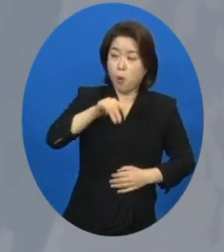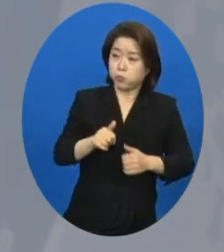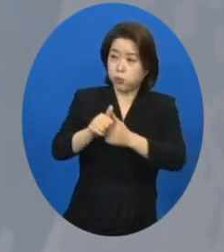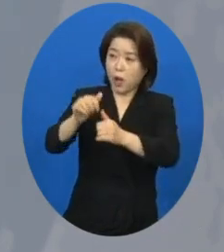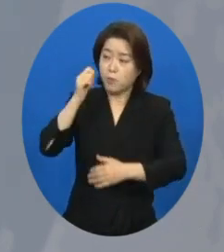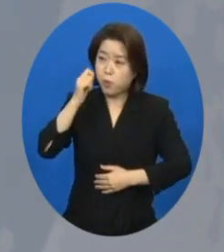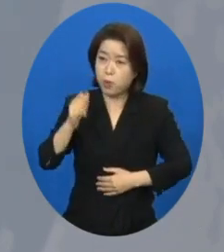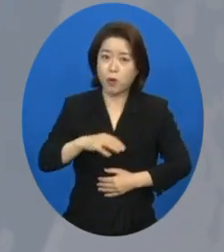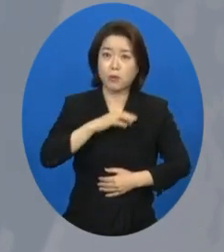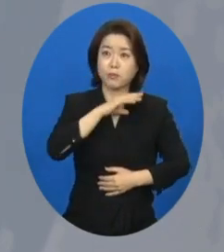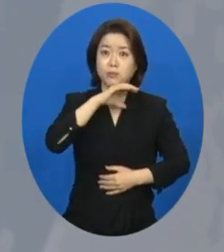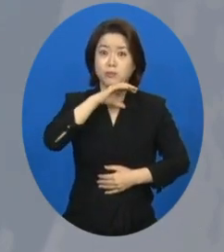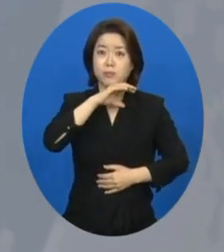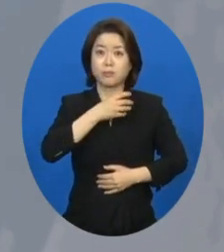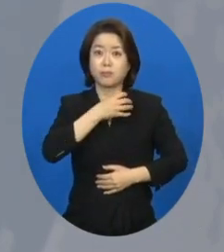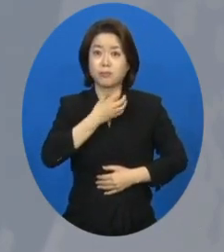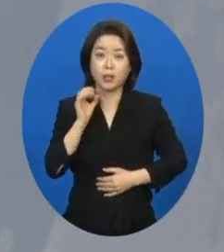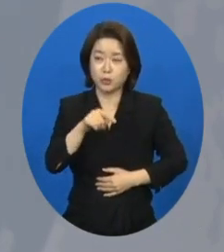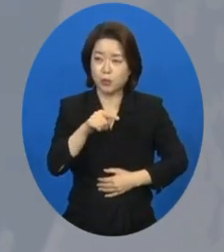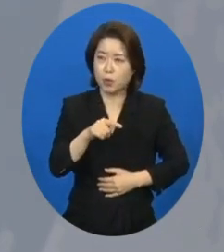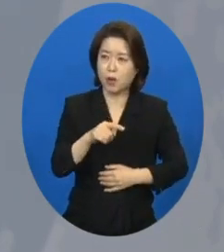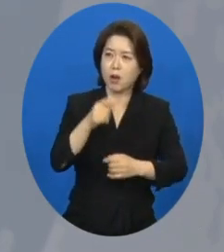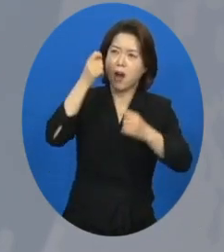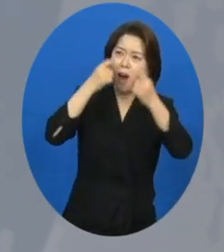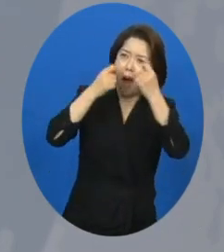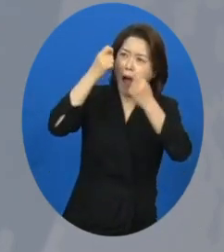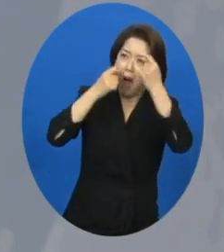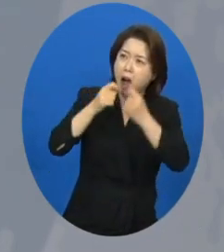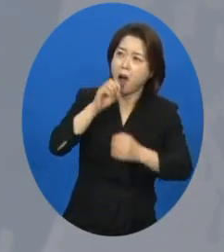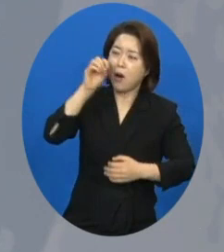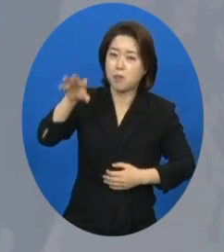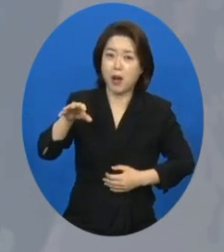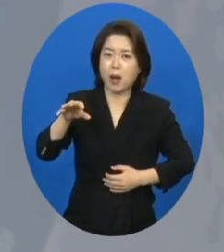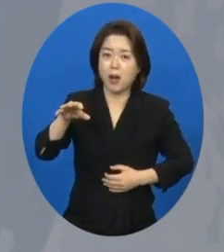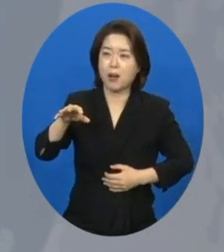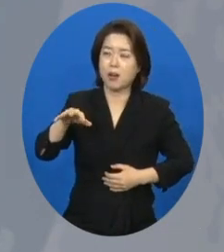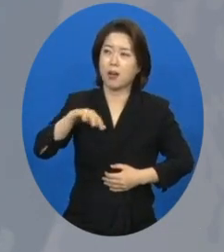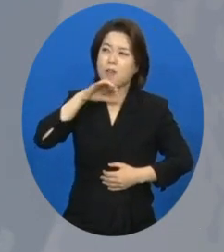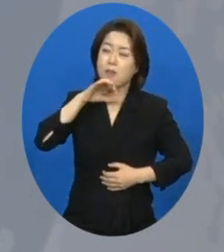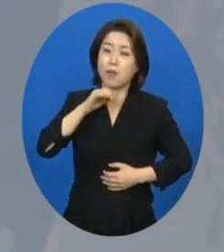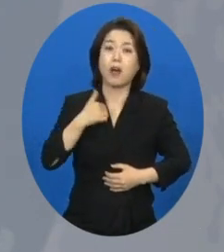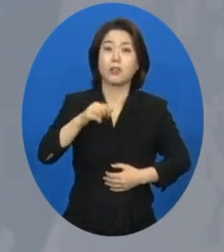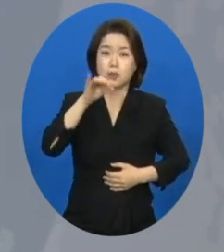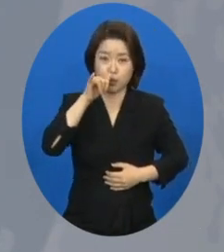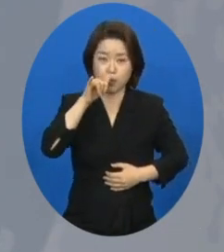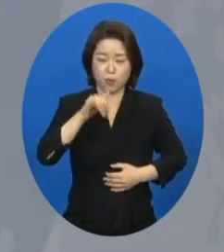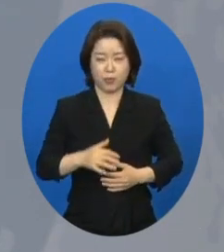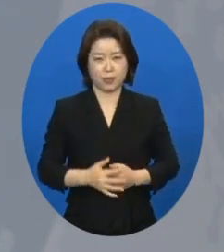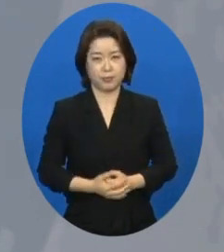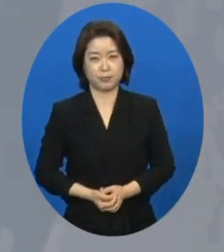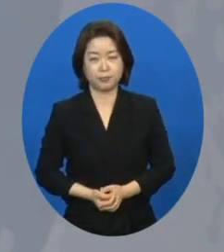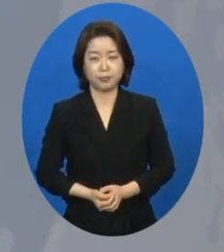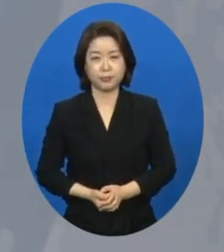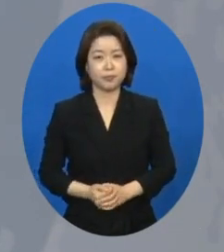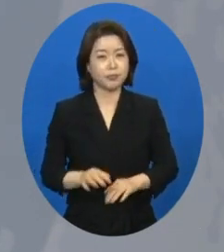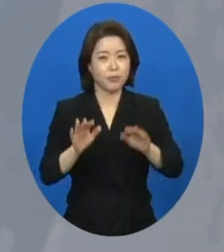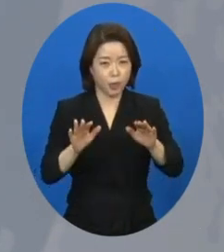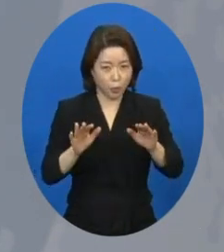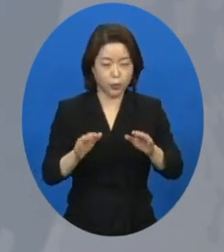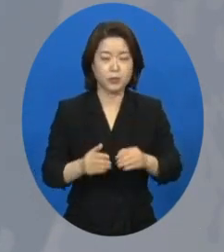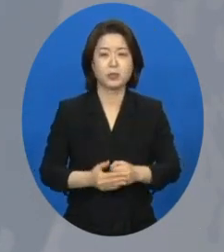따라갑니까? 베드로가 막 그렇게 정말 눈물 지으면서 항의했던 적도 있고